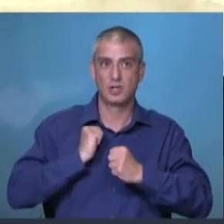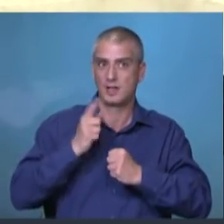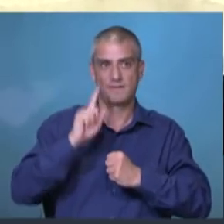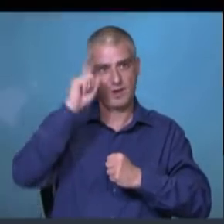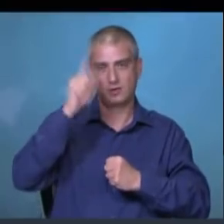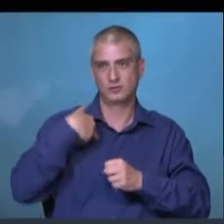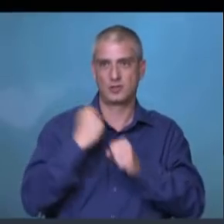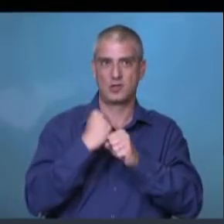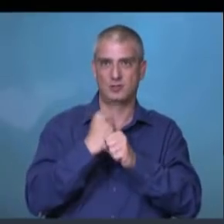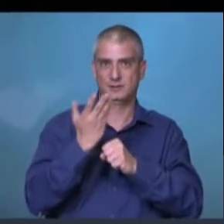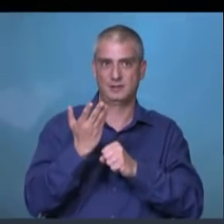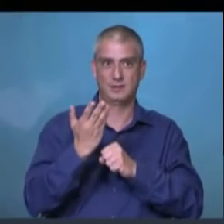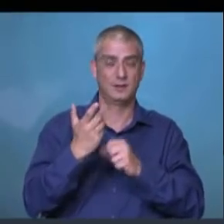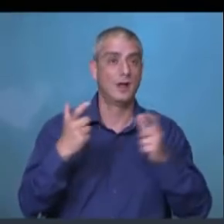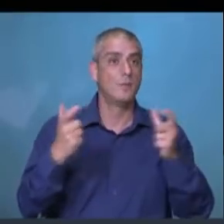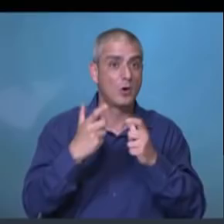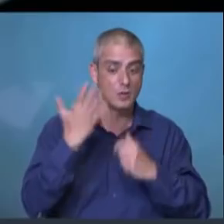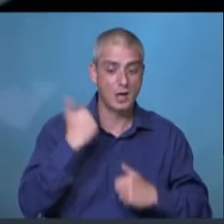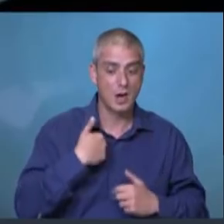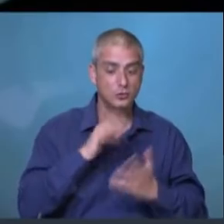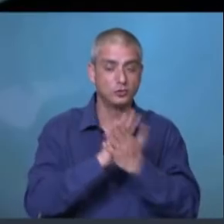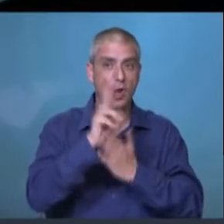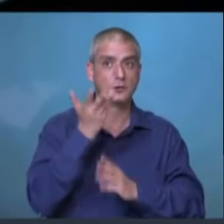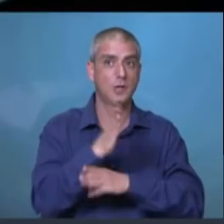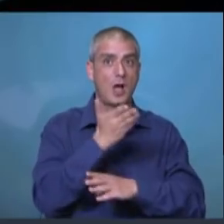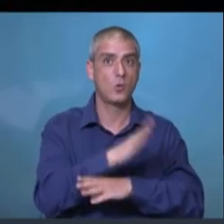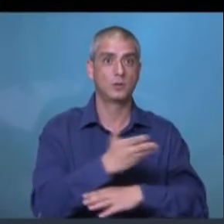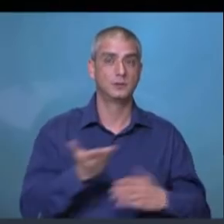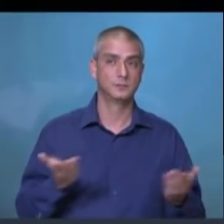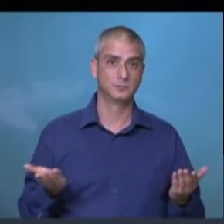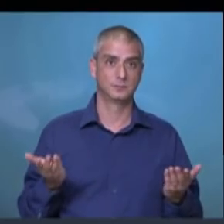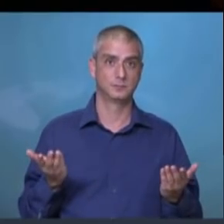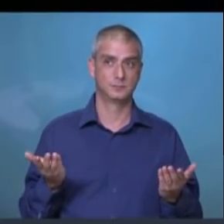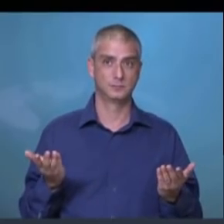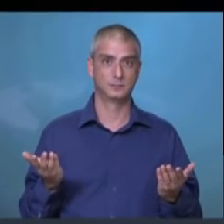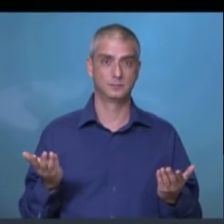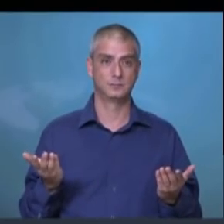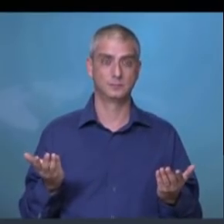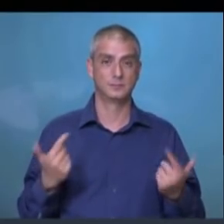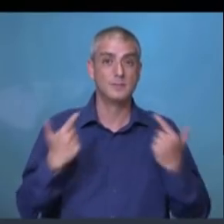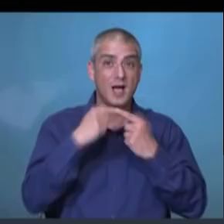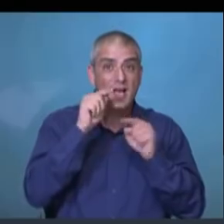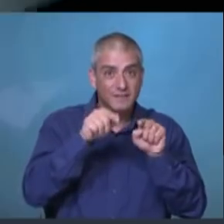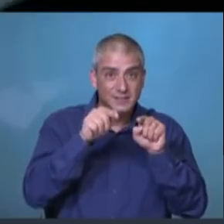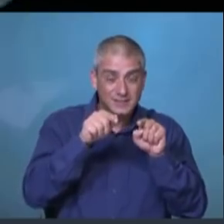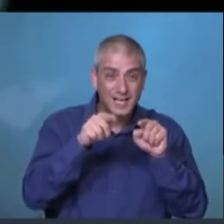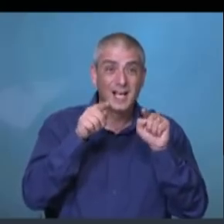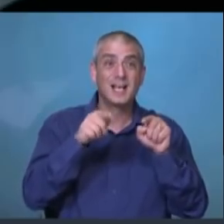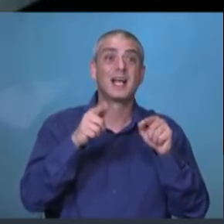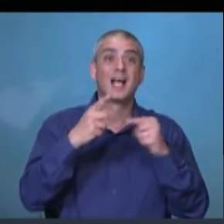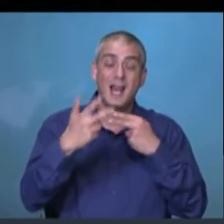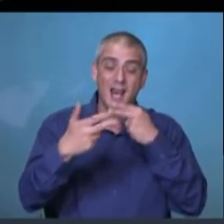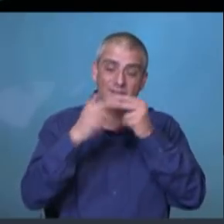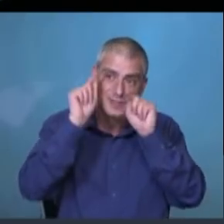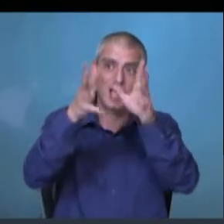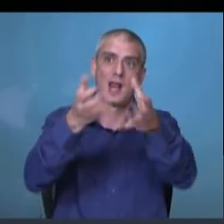שאני עושה את זה. באוגדה היו לנו 13 הרוגים. כן. בקרב הזה שהוא קרב לקראת הגעה